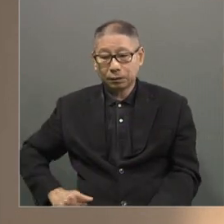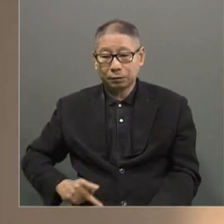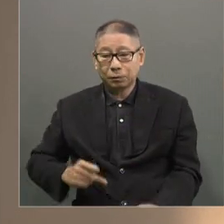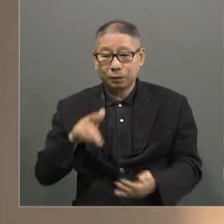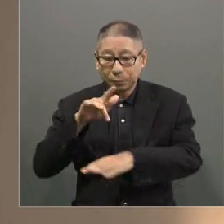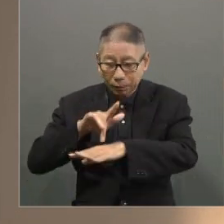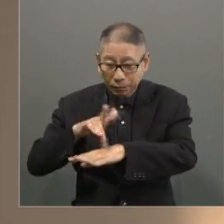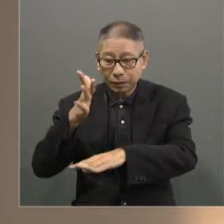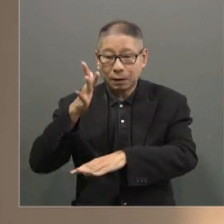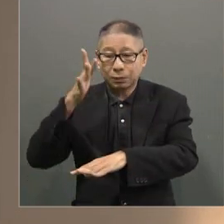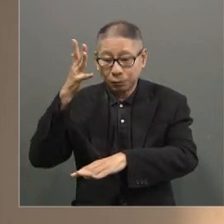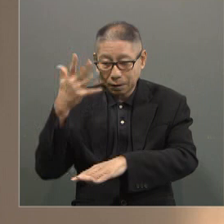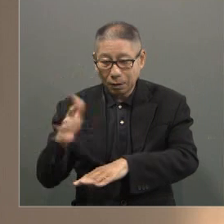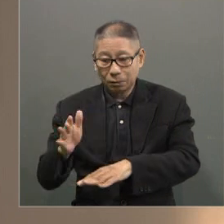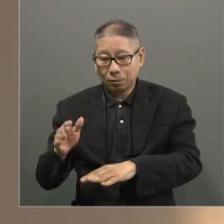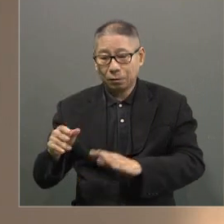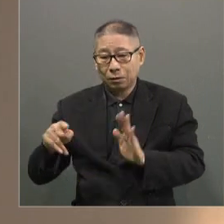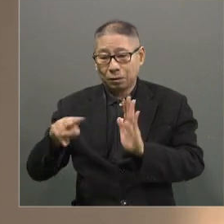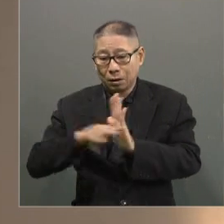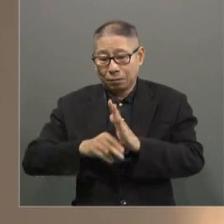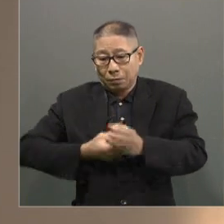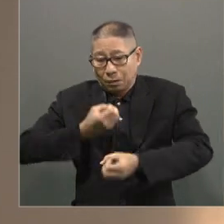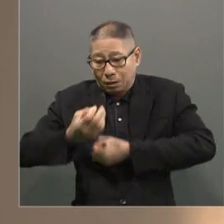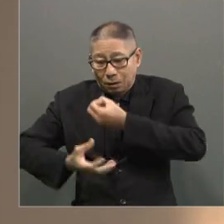ชาติฉะนั้นเราจะไปห้ามเขาแสดง